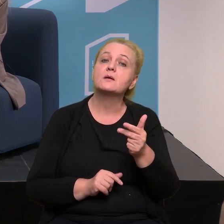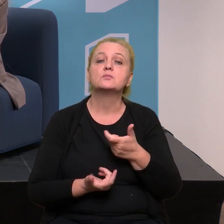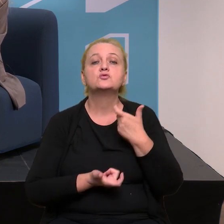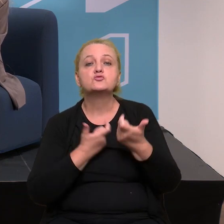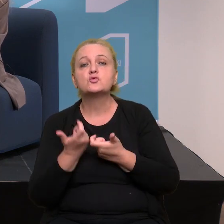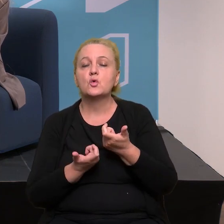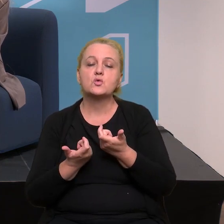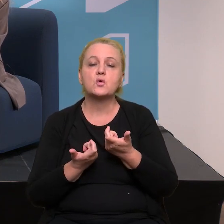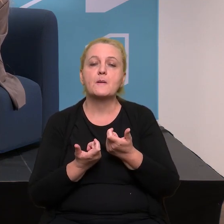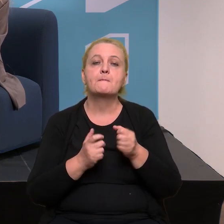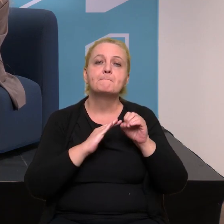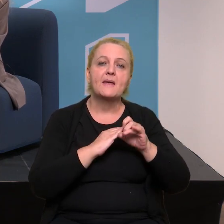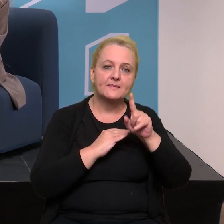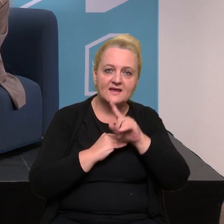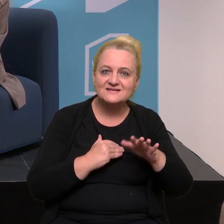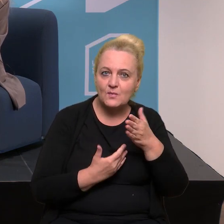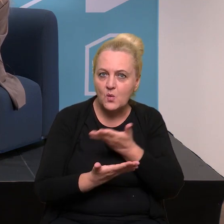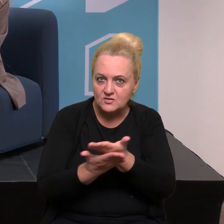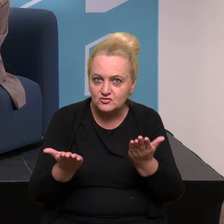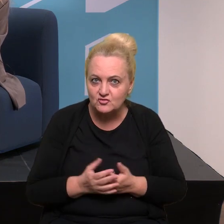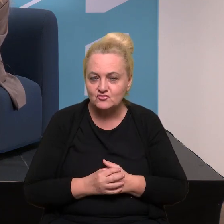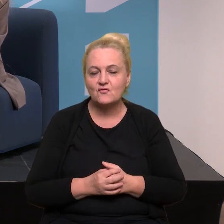z nami media społecznościowe,